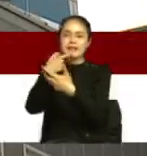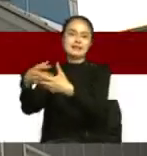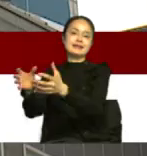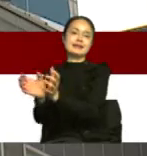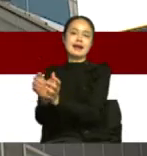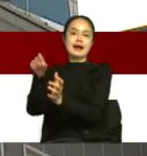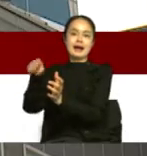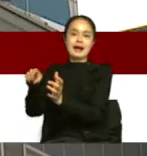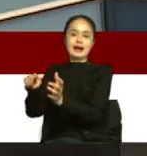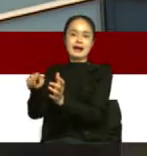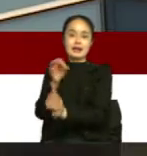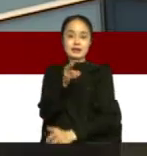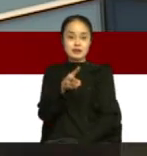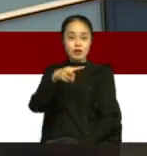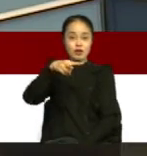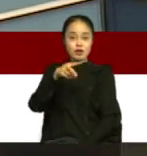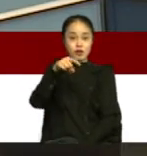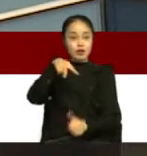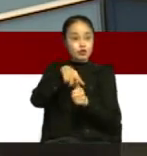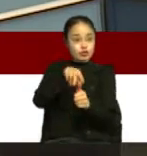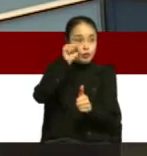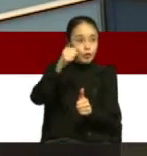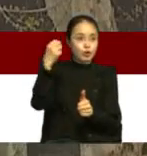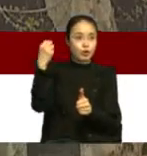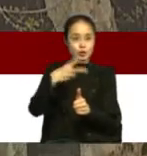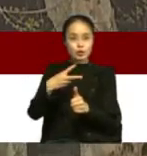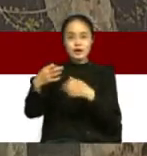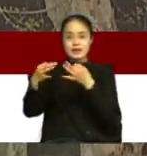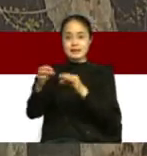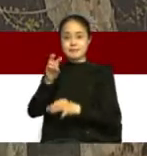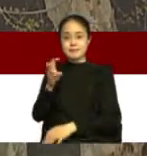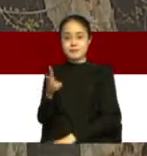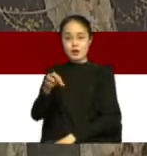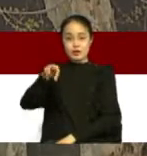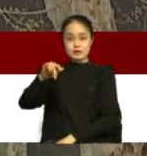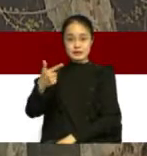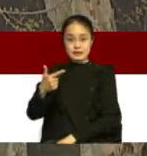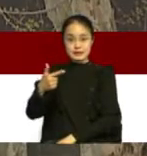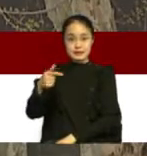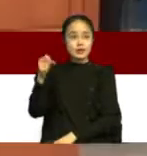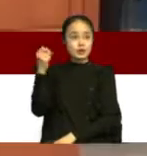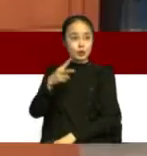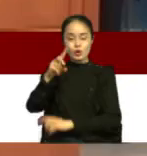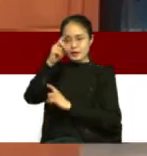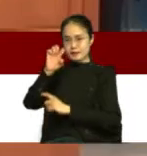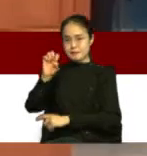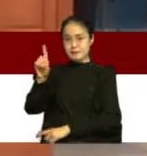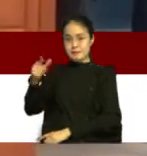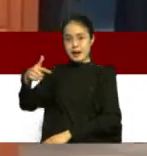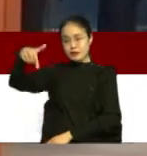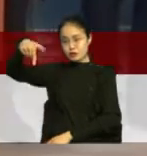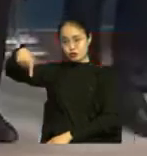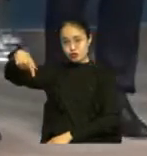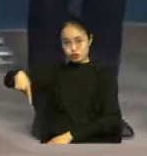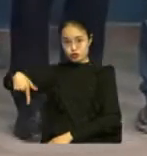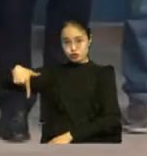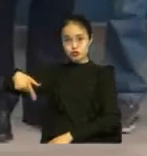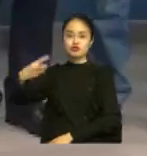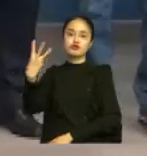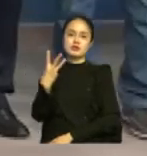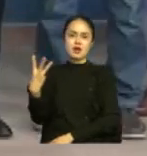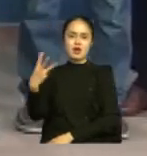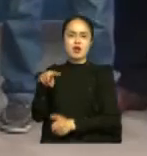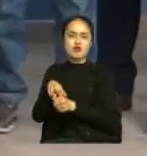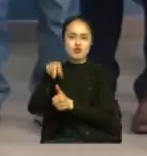강남구 의원과 김명신 전 서울시 의원, 이판국 아주대 겸임 교수가 경선을 요구한 가운데 그동안 정순균